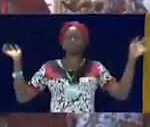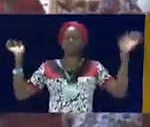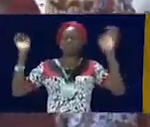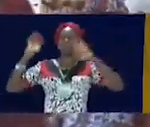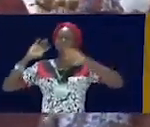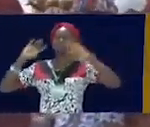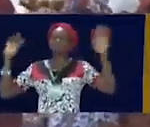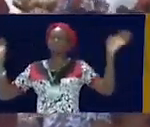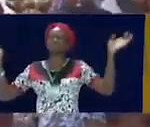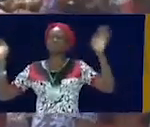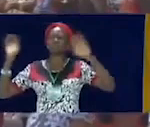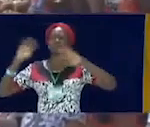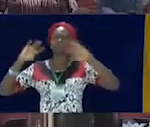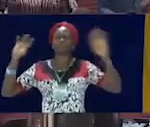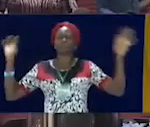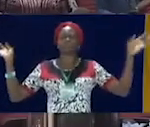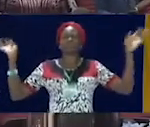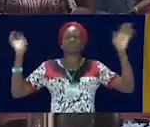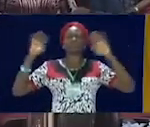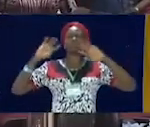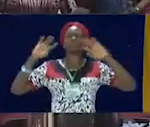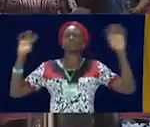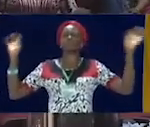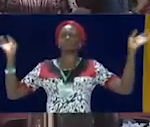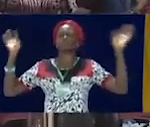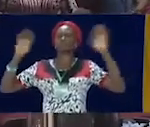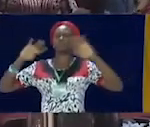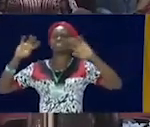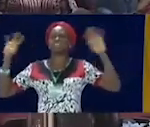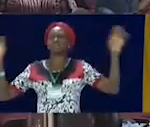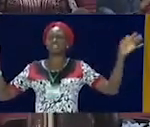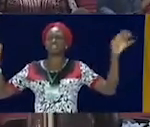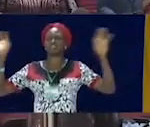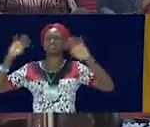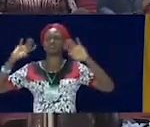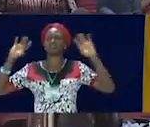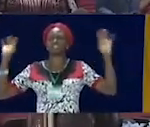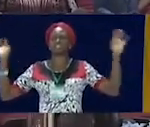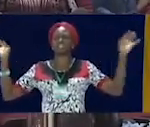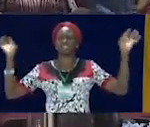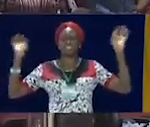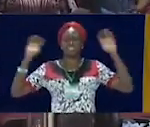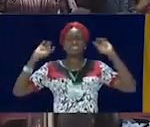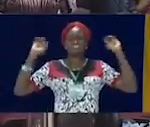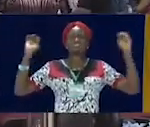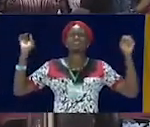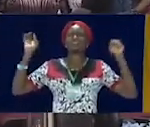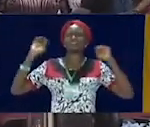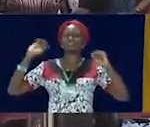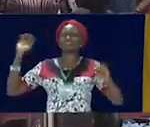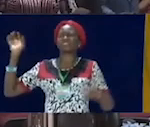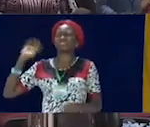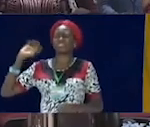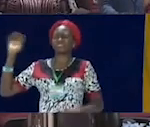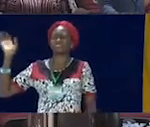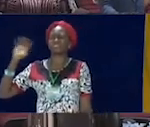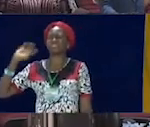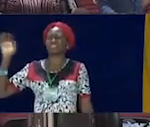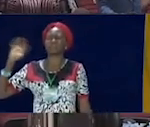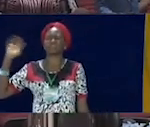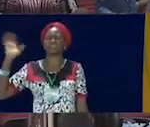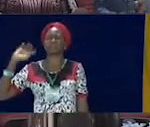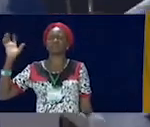Hallelujah. Iro mokorondere mokoshikere manka tande. Kakekere mokorondere